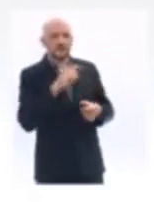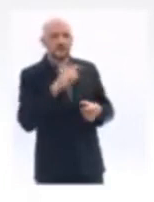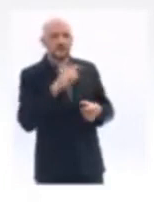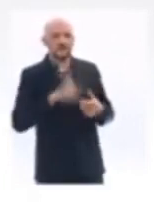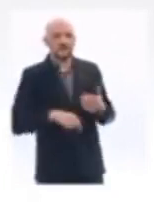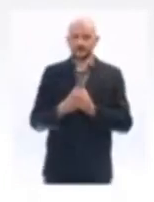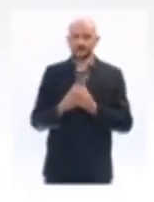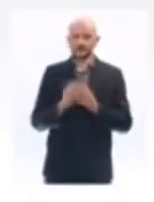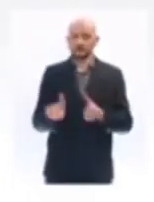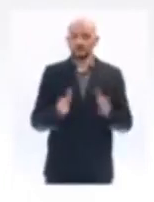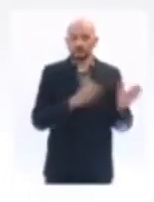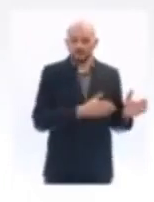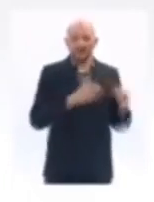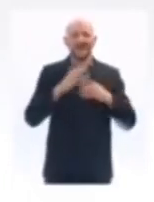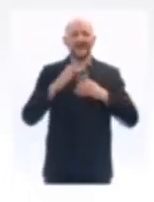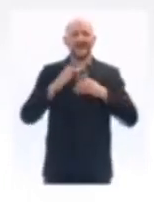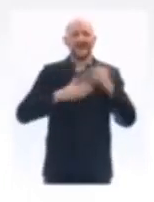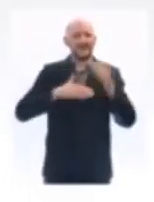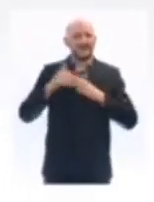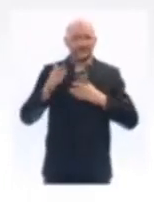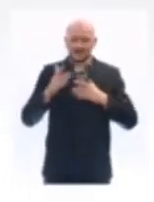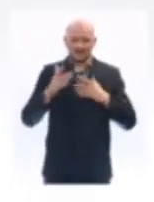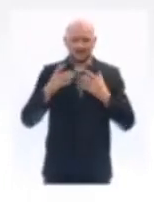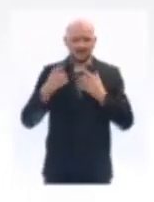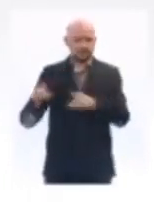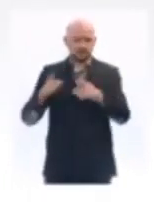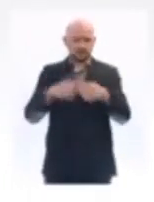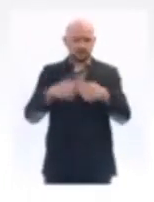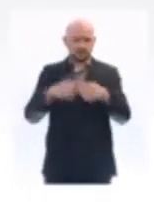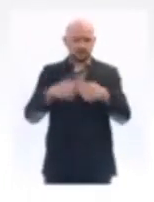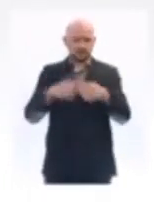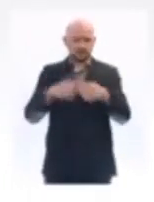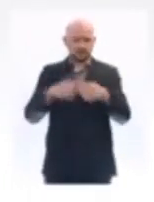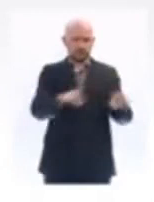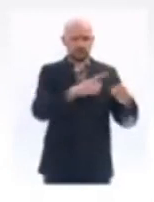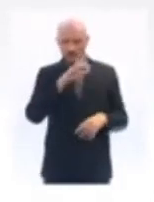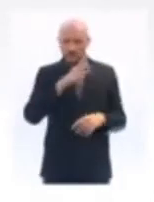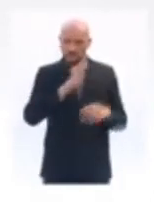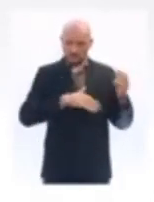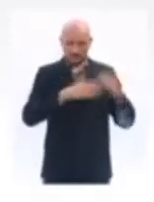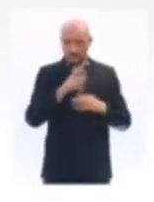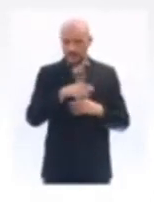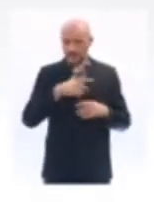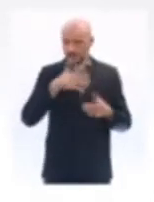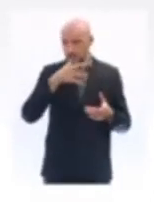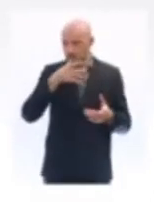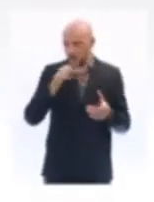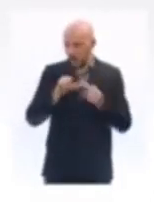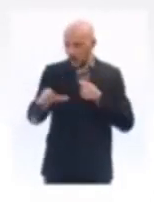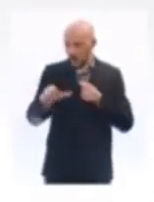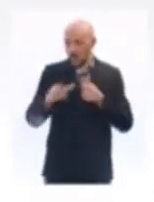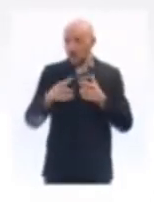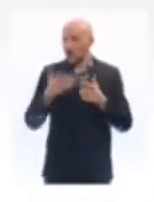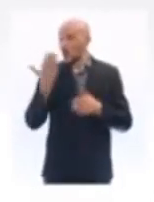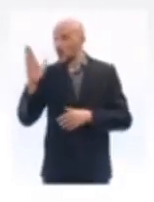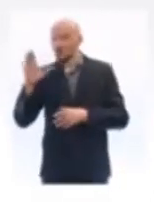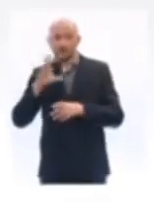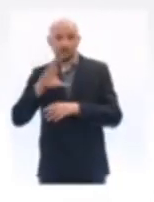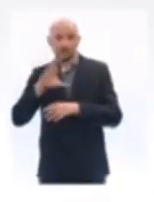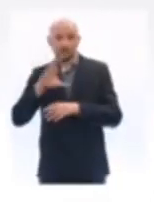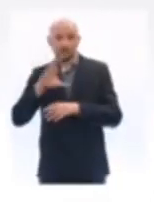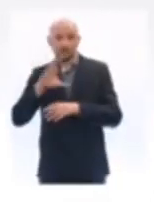seront attentifs à pouvoir avancer rapidement sur cet accord sur lequel ils discutent, qui pourra donner des